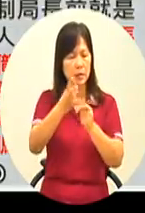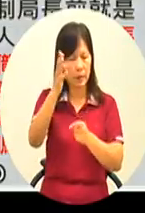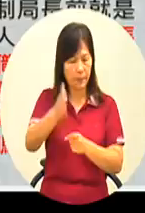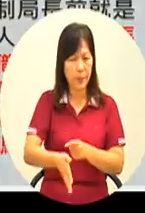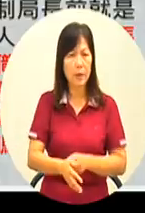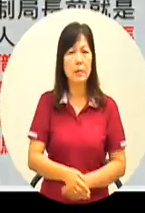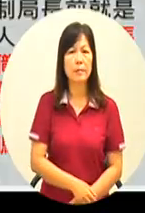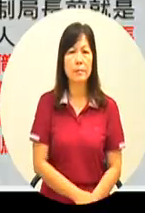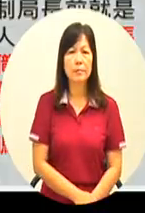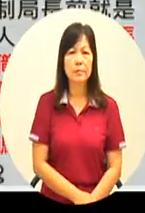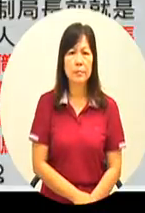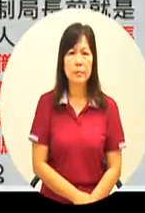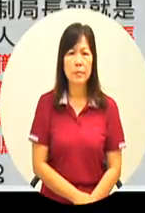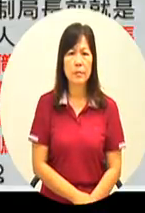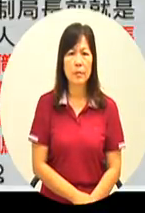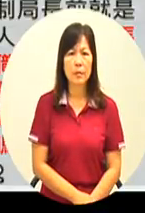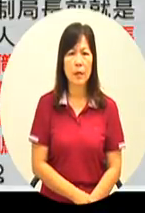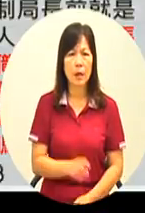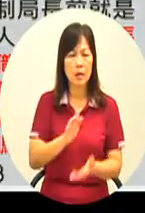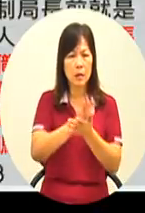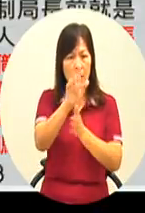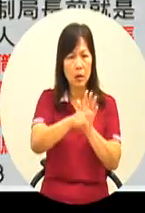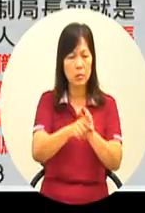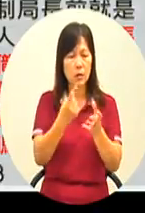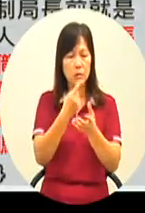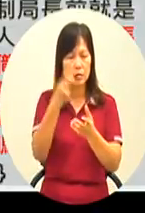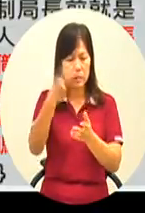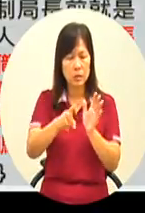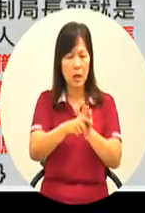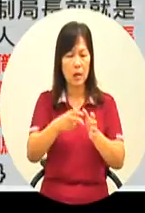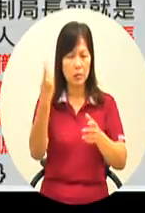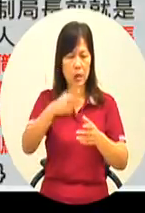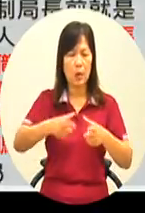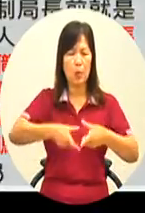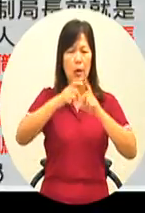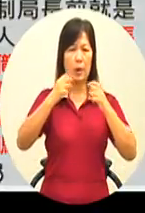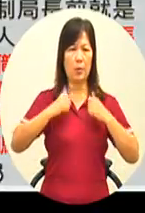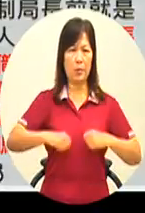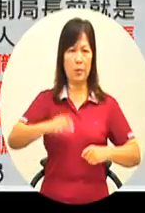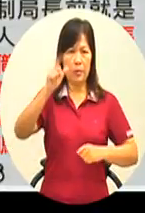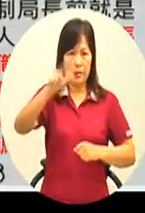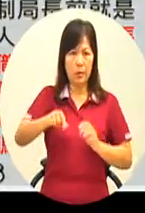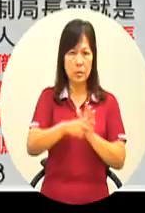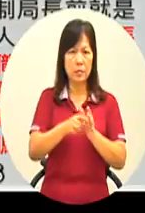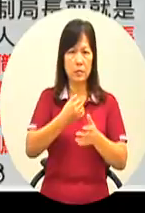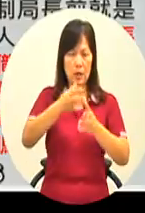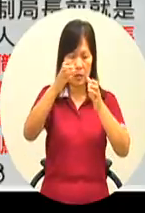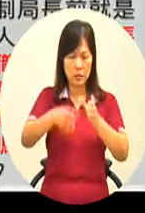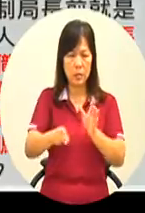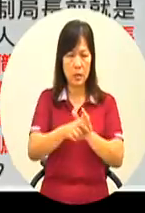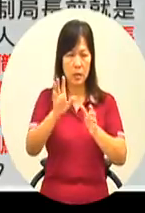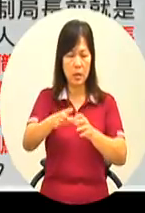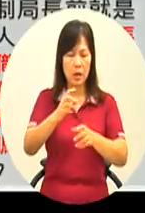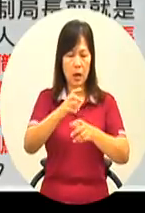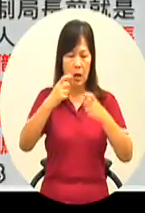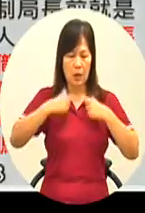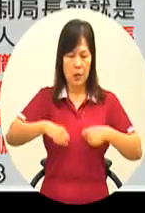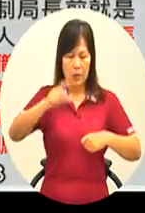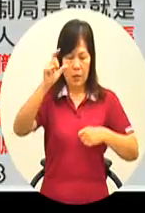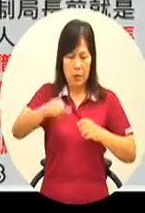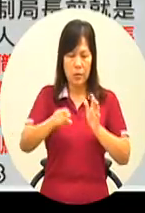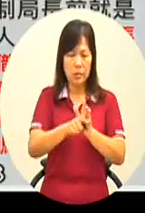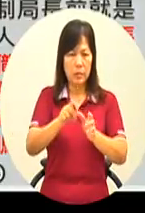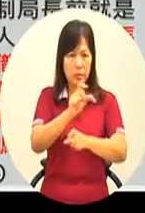他做了4年半之后呢，他就重披律师袍，他成立了一个叫许明春联合律师事务所，他